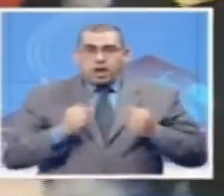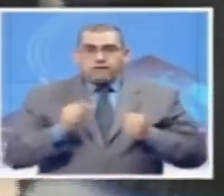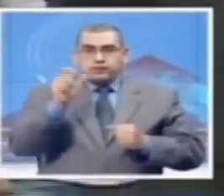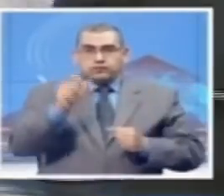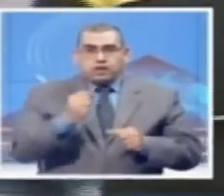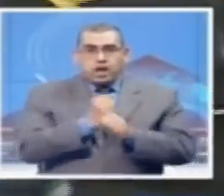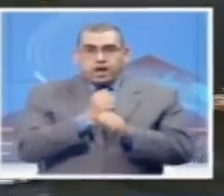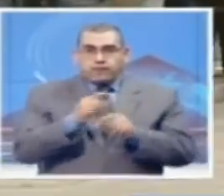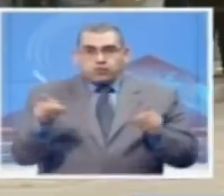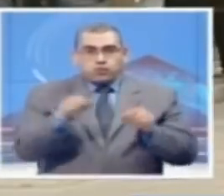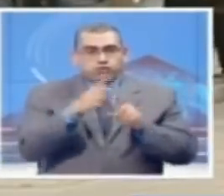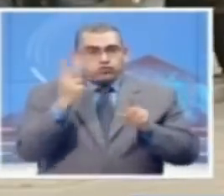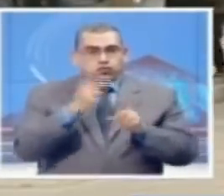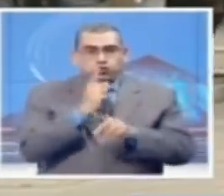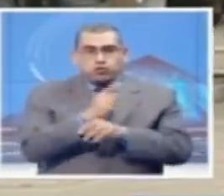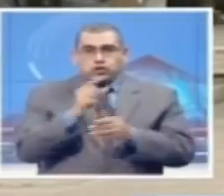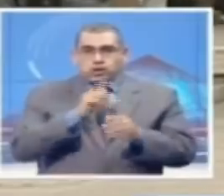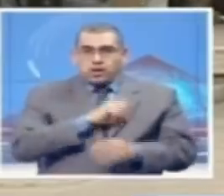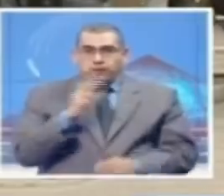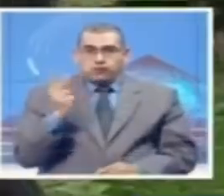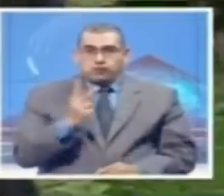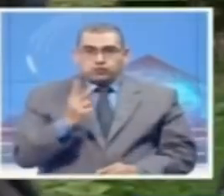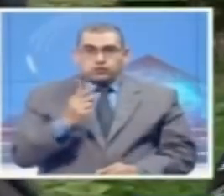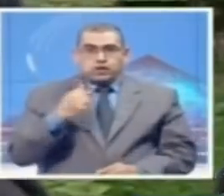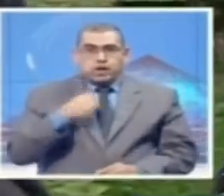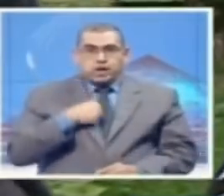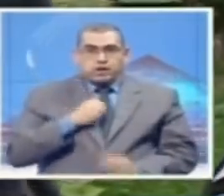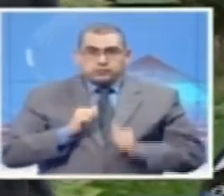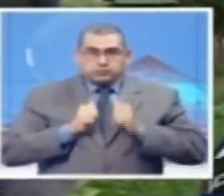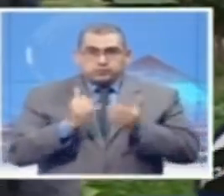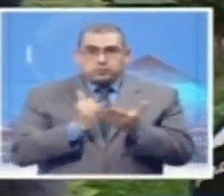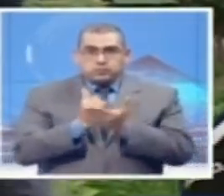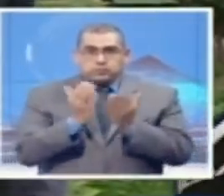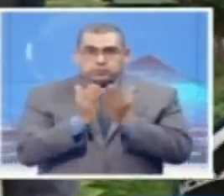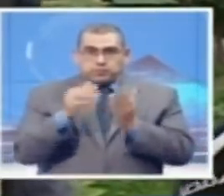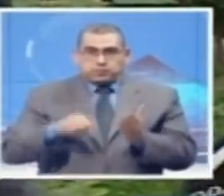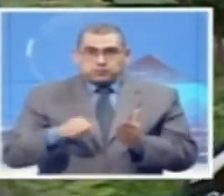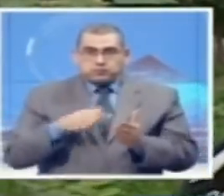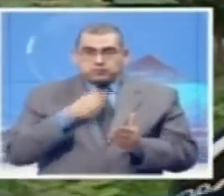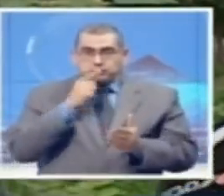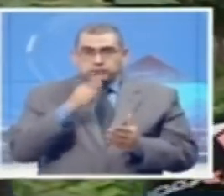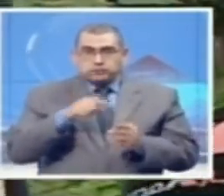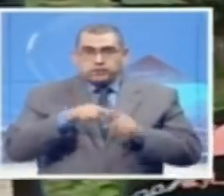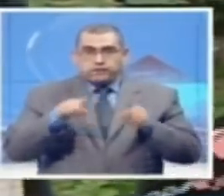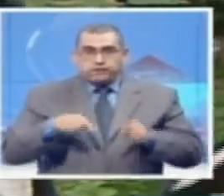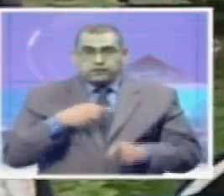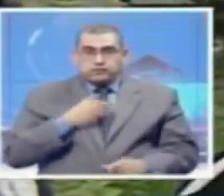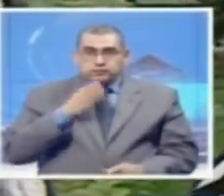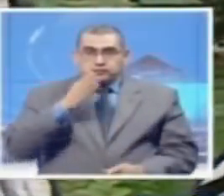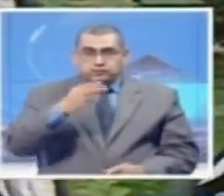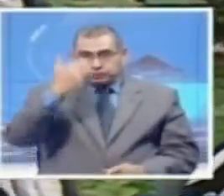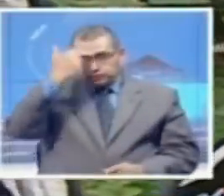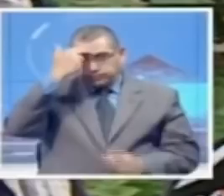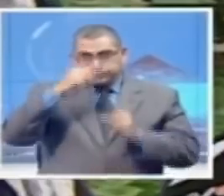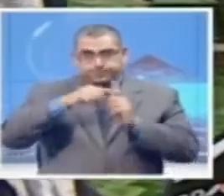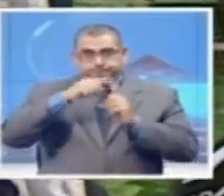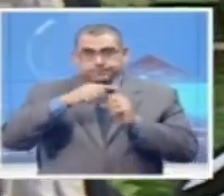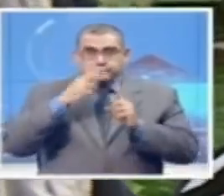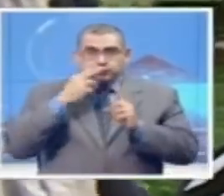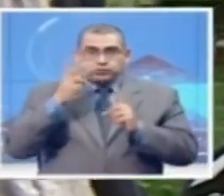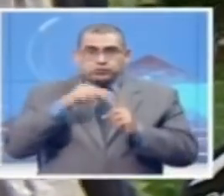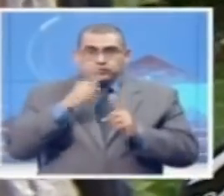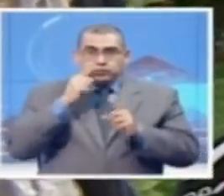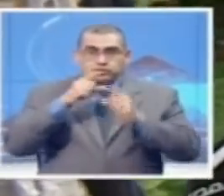أطراف العملية التعليمية كافة. أما دخلنا المدرسة كشفونا على درجة الحرارة وقالونا